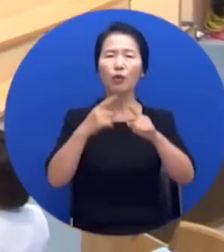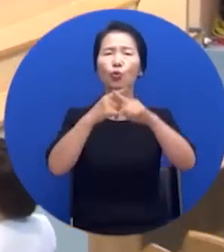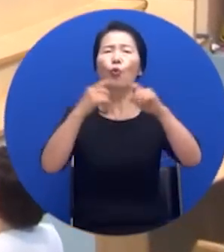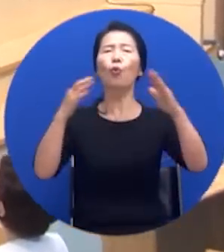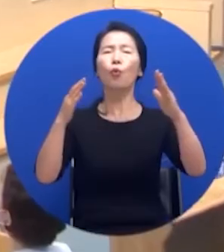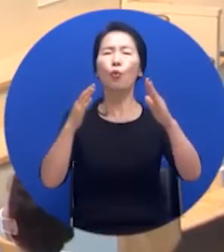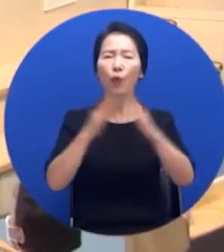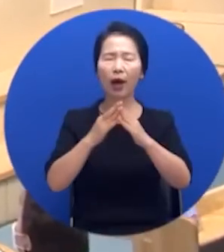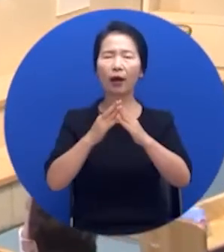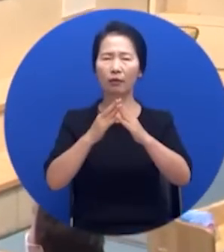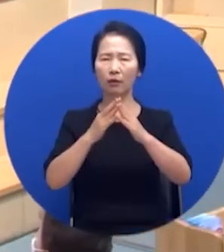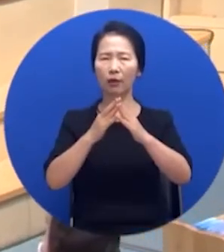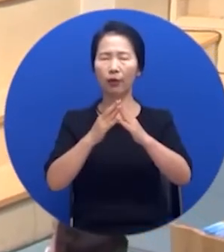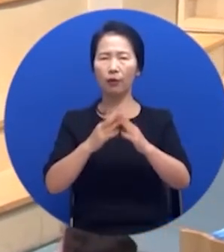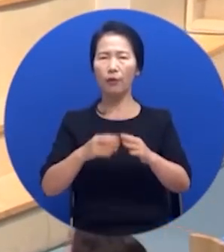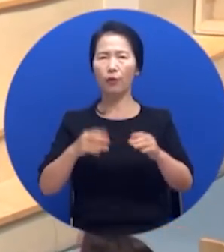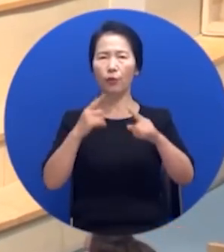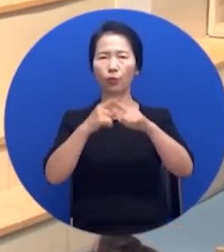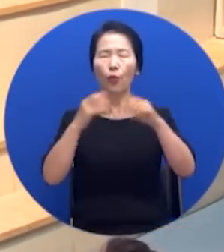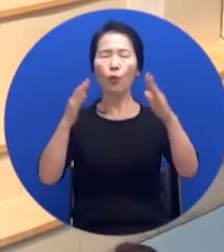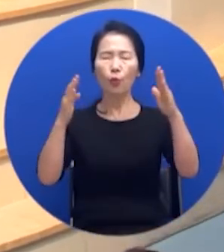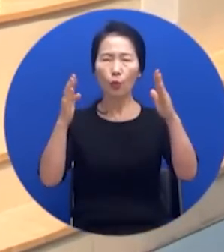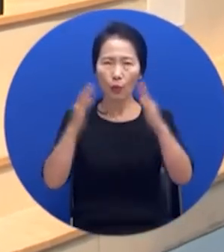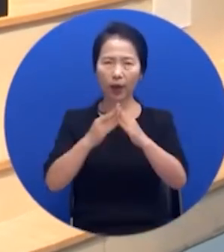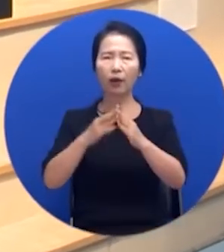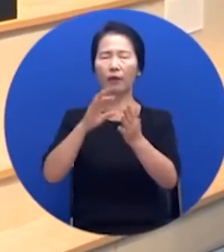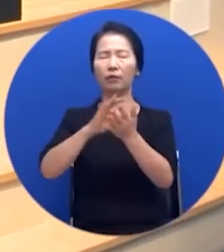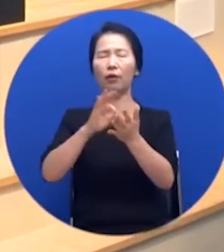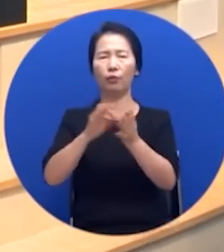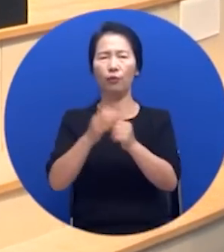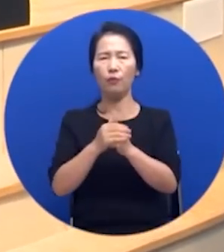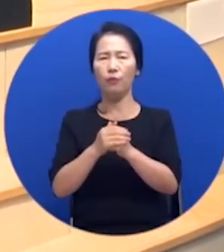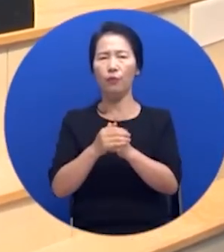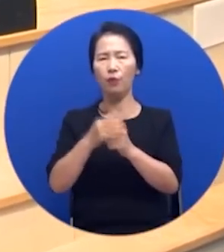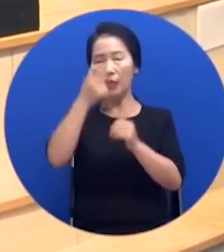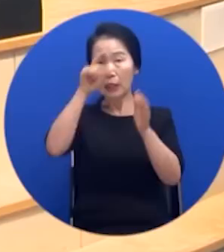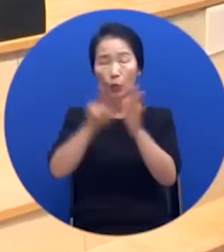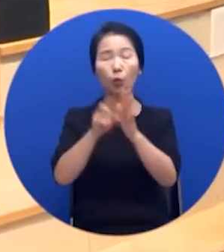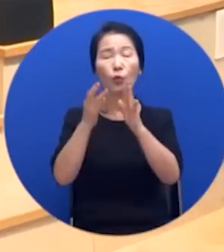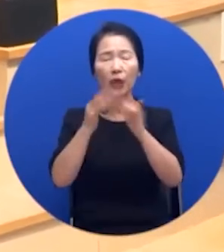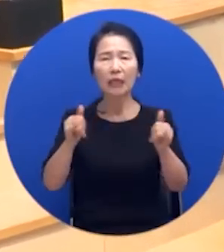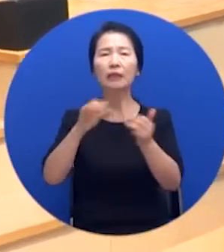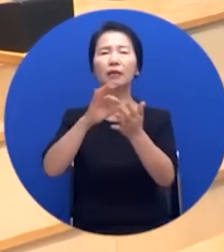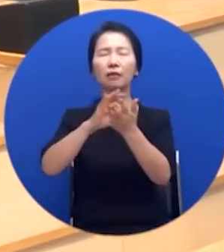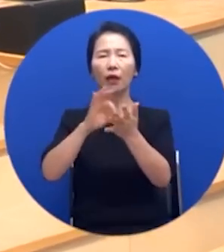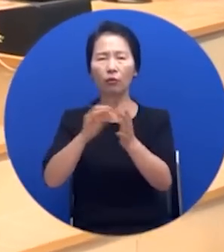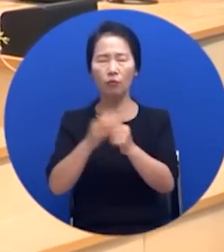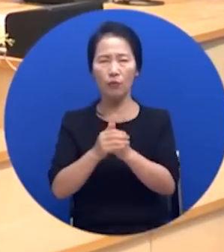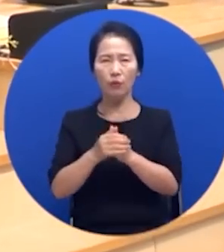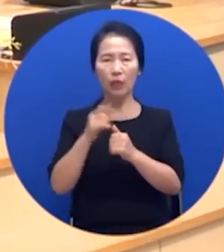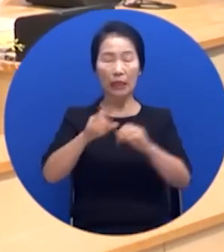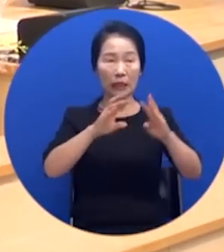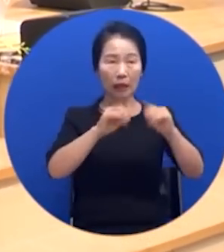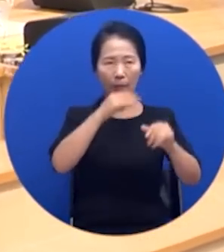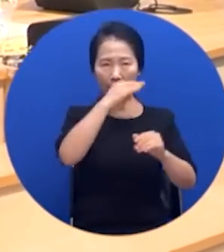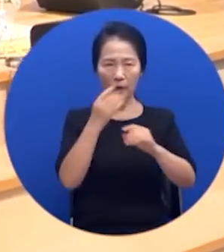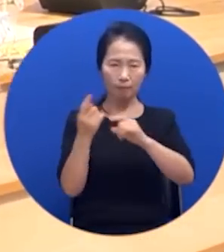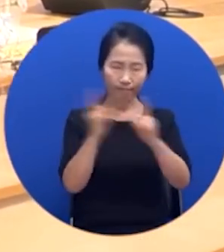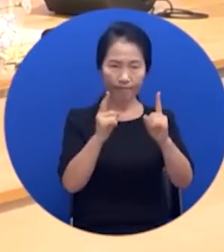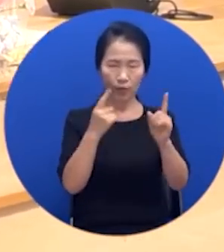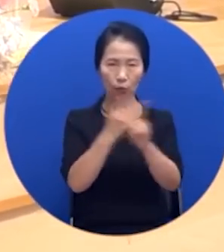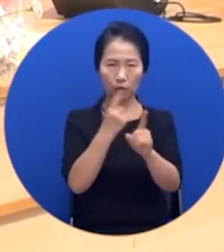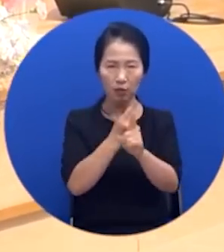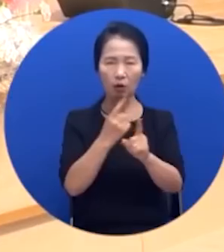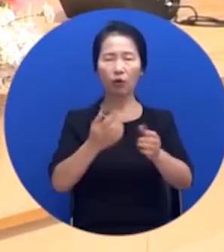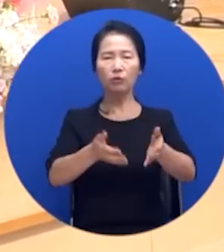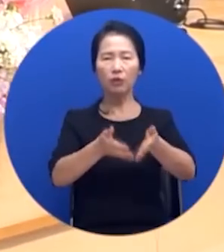통하여서 교회를 사용하셔서 그리스도인들을 사용하여 이 땅을 바르게 고쳐세우고 이 땅을 하나님이 원하는